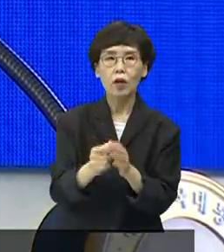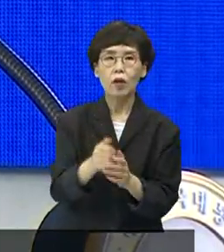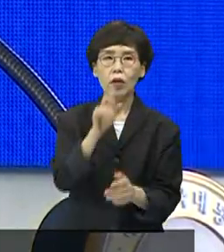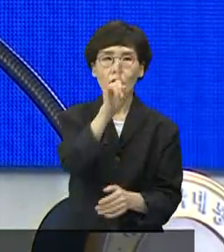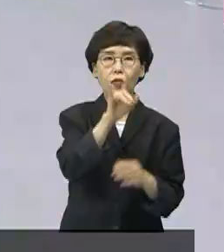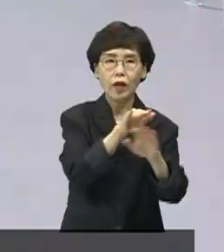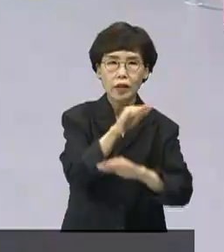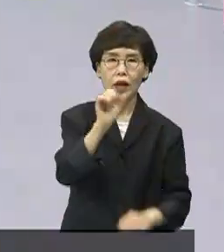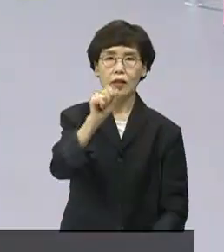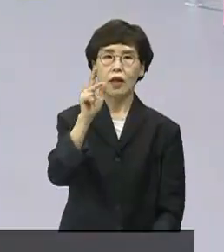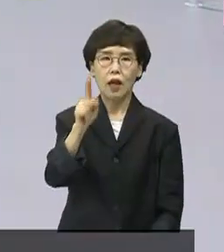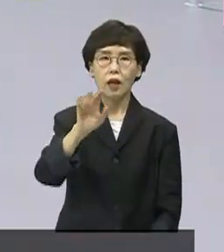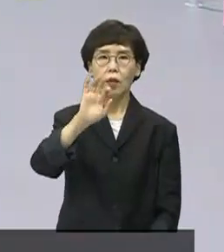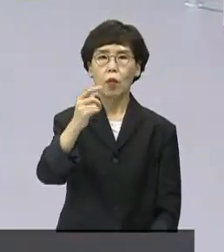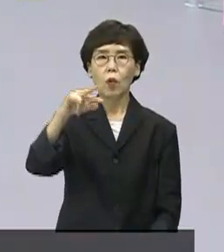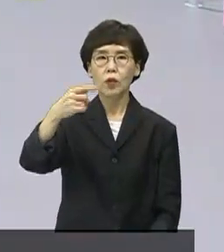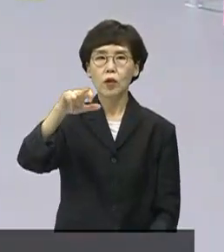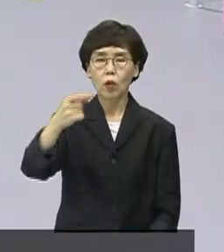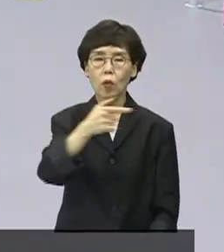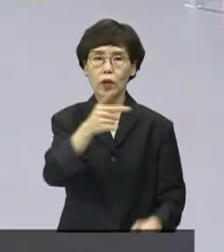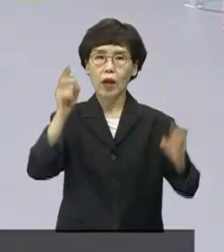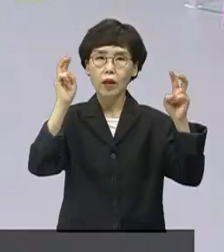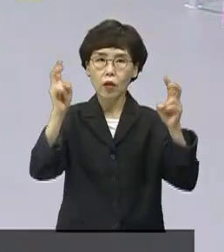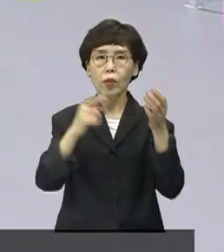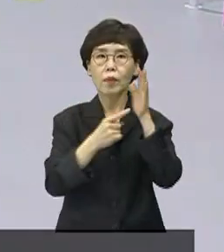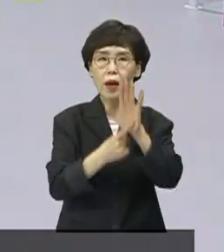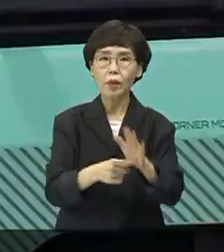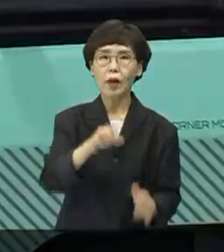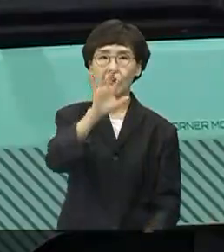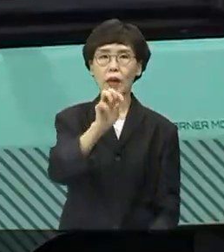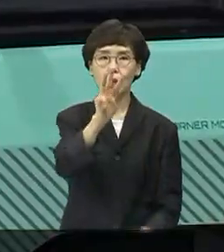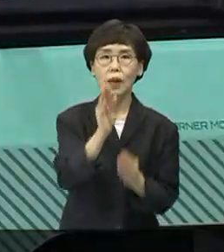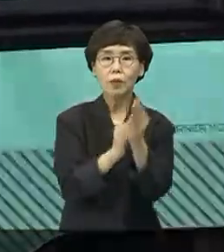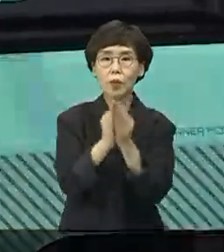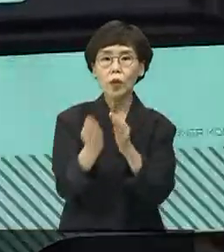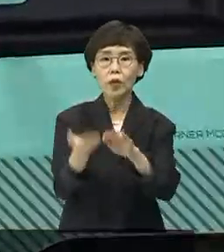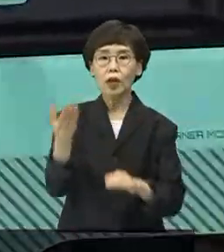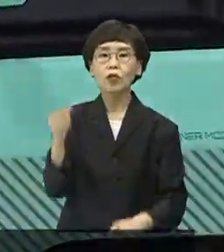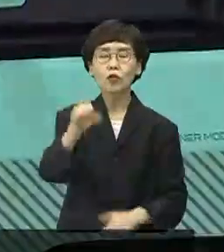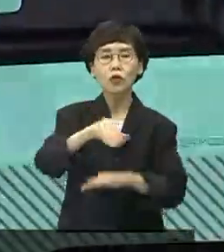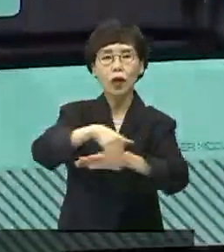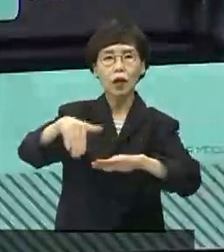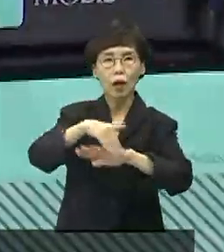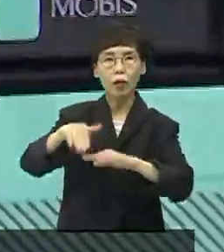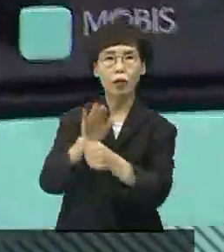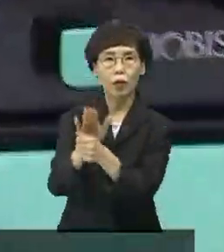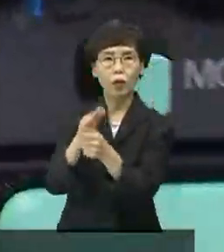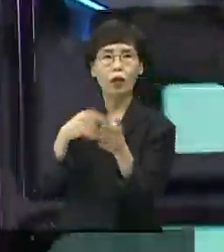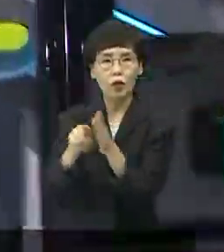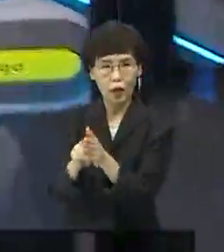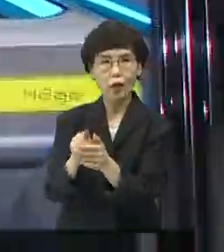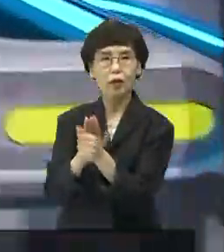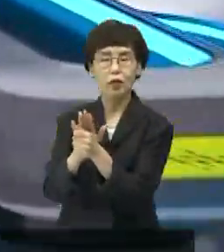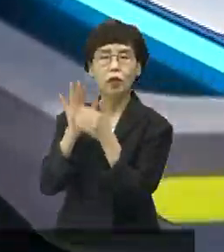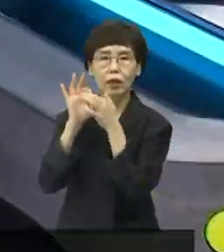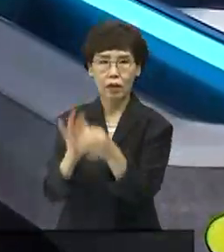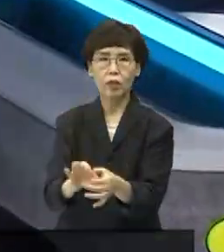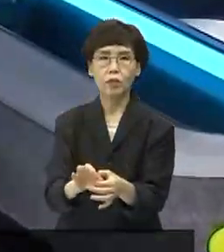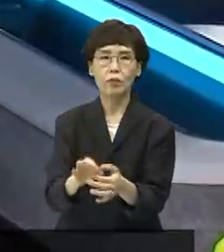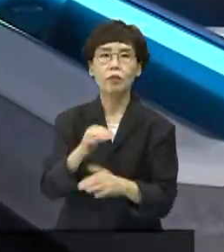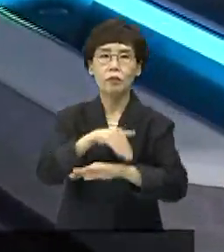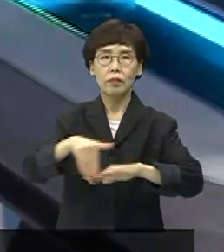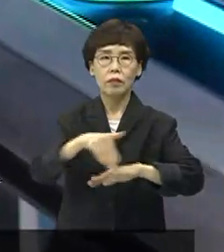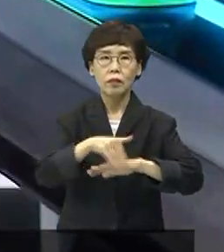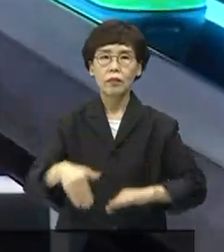현대차, SK, 포스코 등 국내 대기업들이 발표한 43조 원 이상의 투자 계획을 뒷받침하기 위한 지원을 계속하겠다는